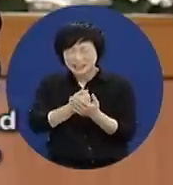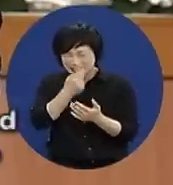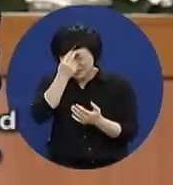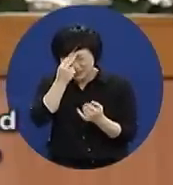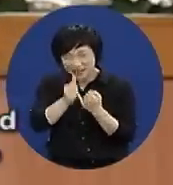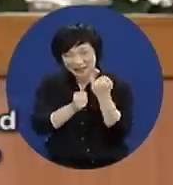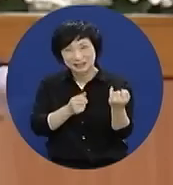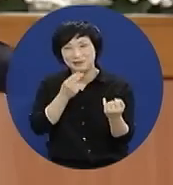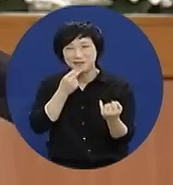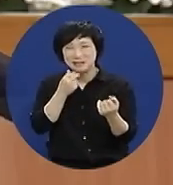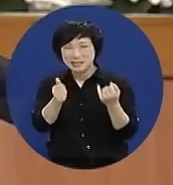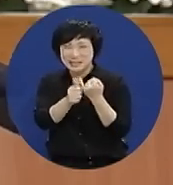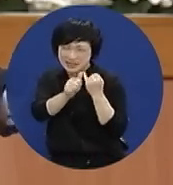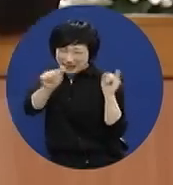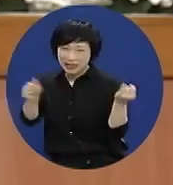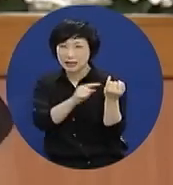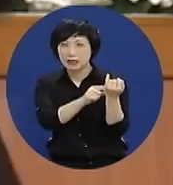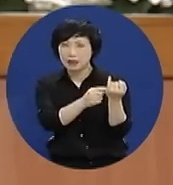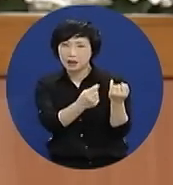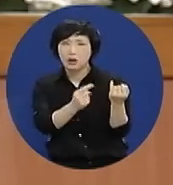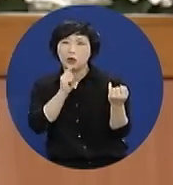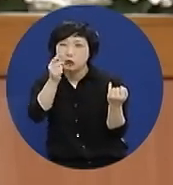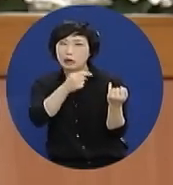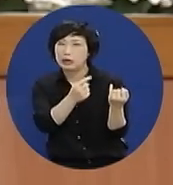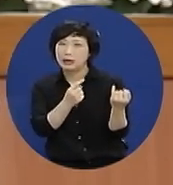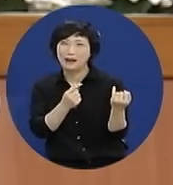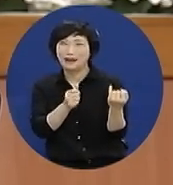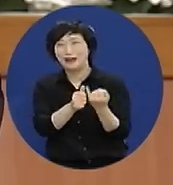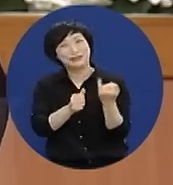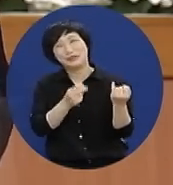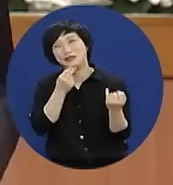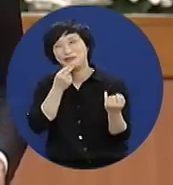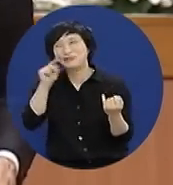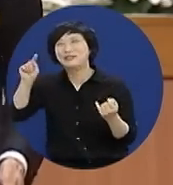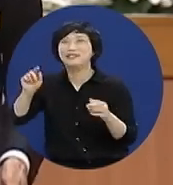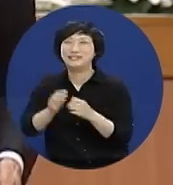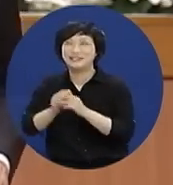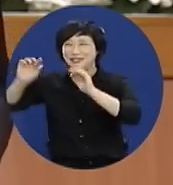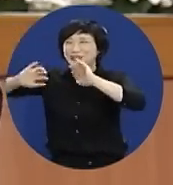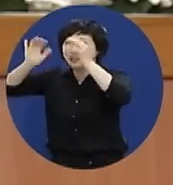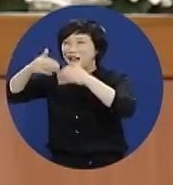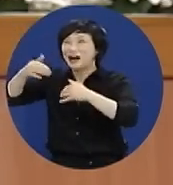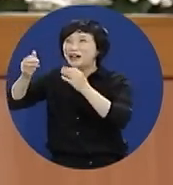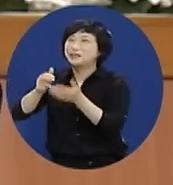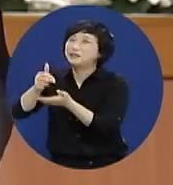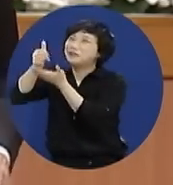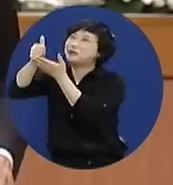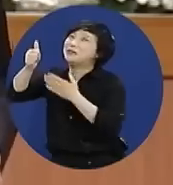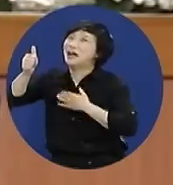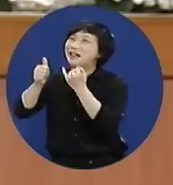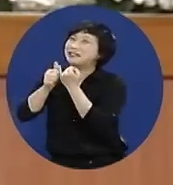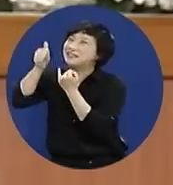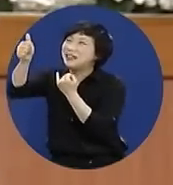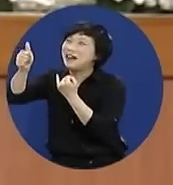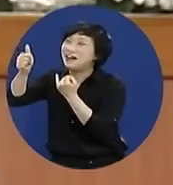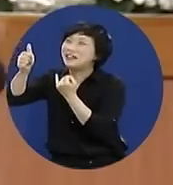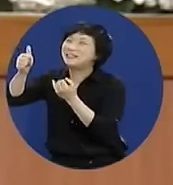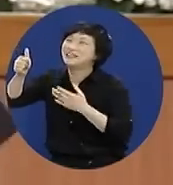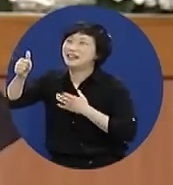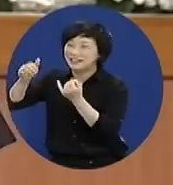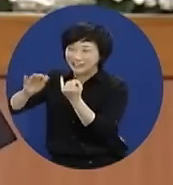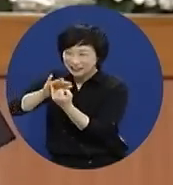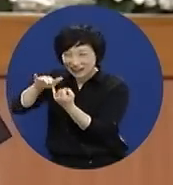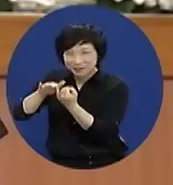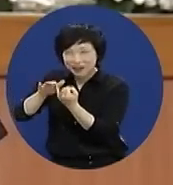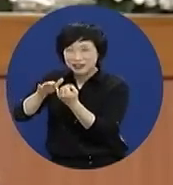別れたいと思っている妻も全くない天国でおこさんなる主に愛され永遠